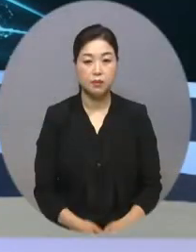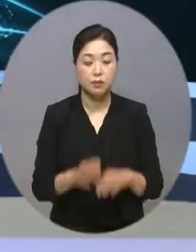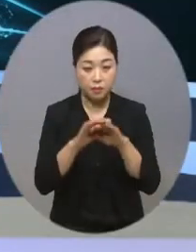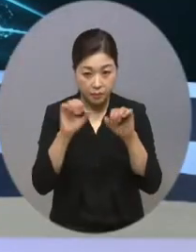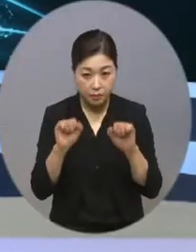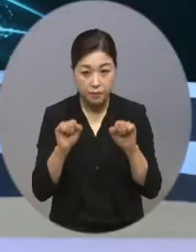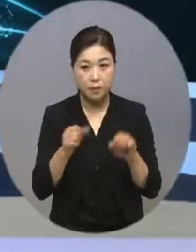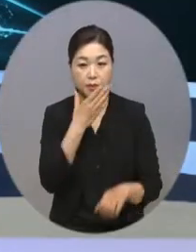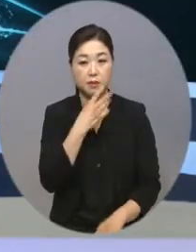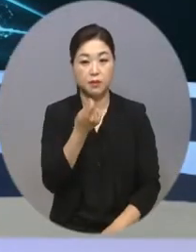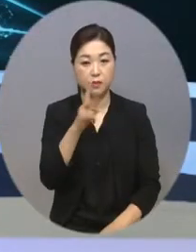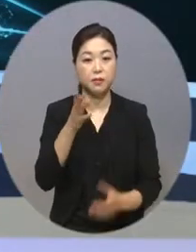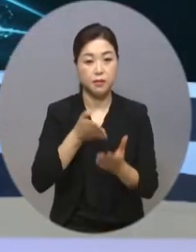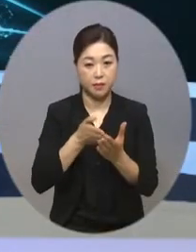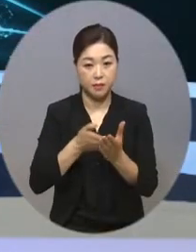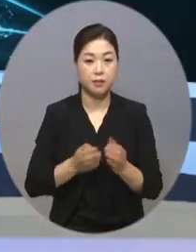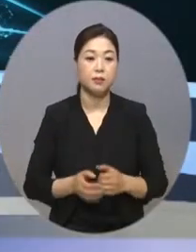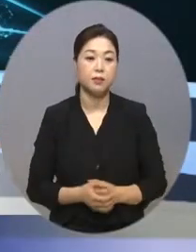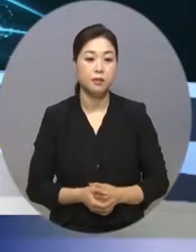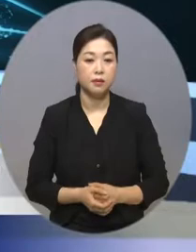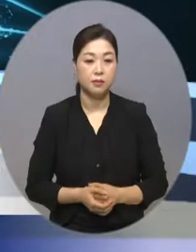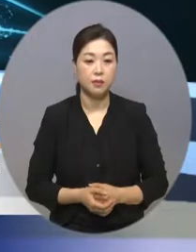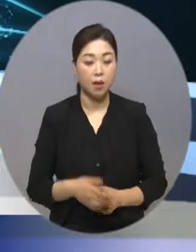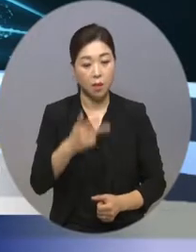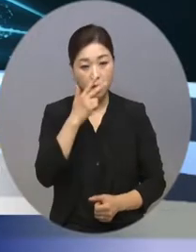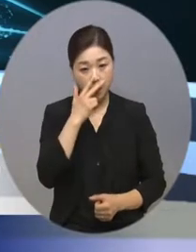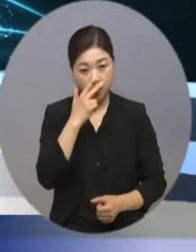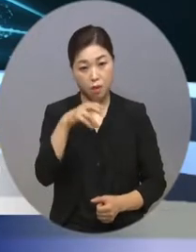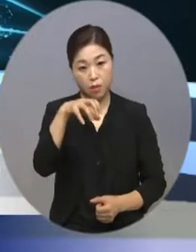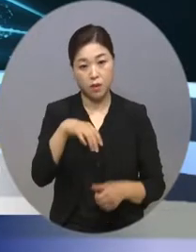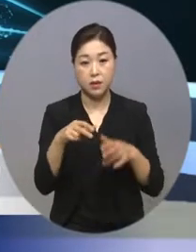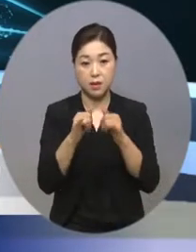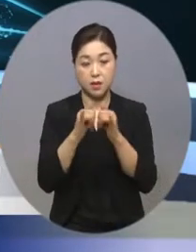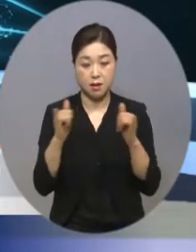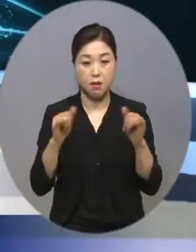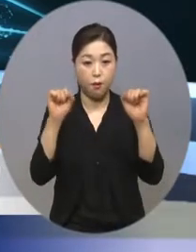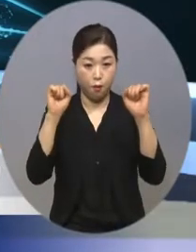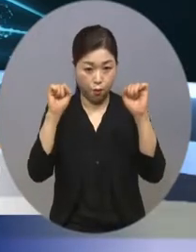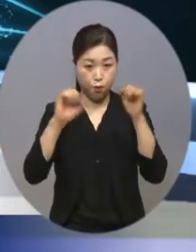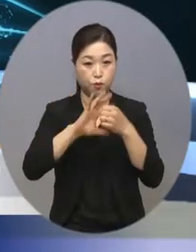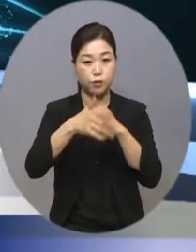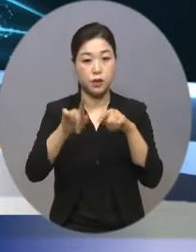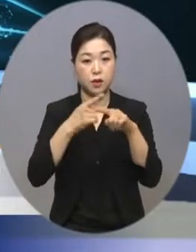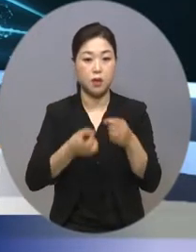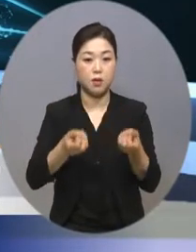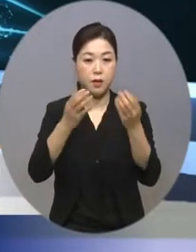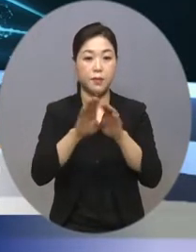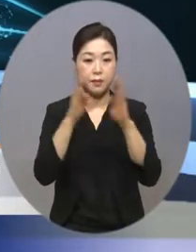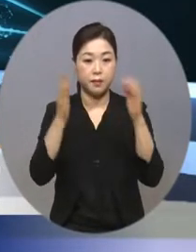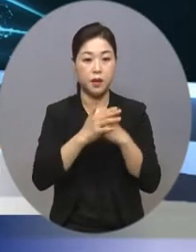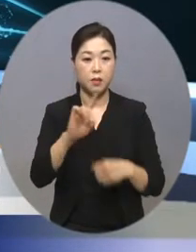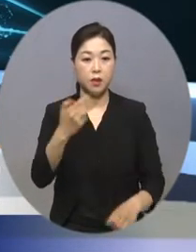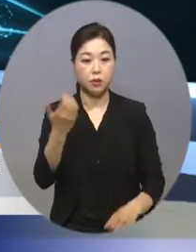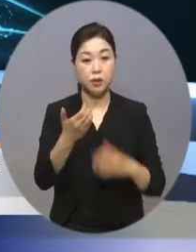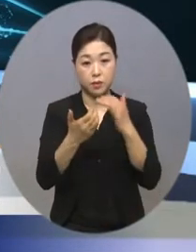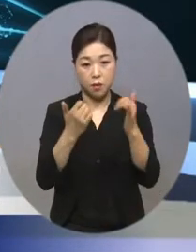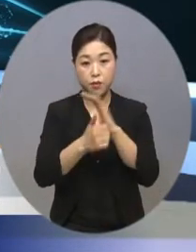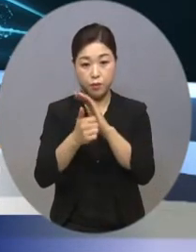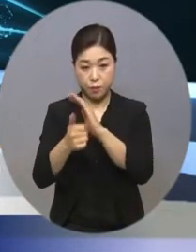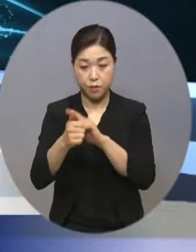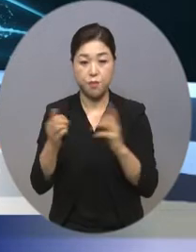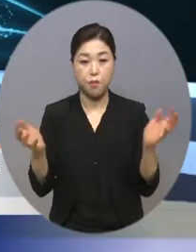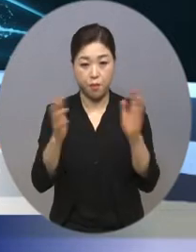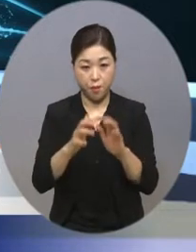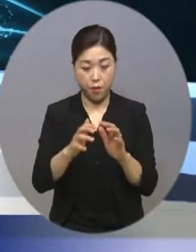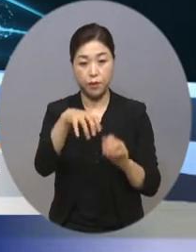여러분 안녕하십니까? 복지TV 뉴스입니다. 평택에서 장애인 역도 국제대회가 열렸습니다. 190여 명의 선수들이